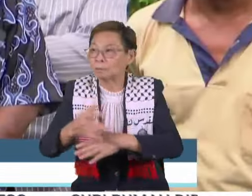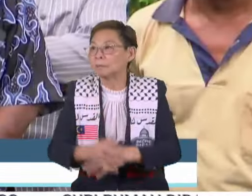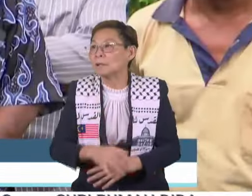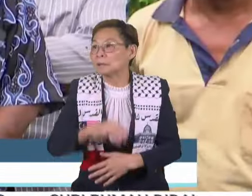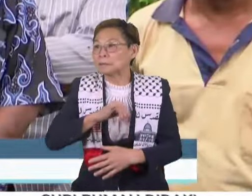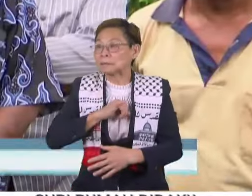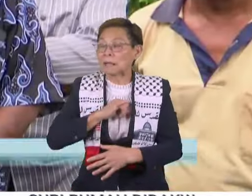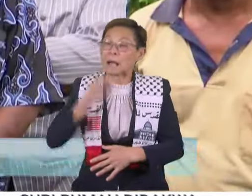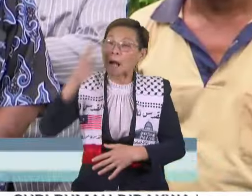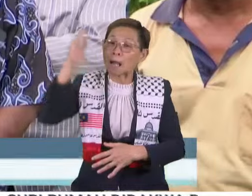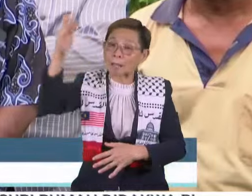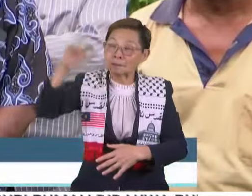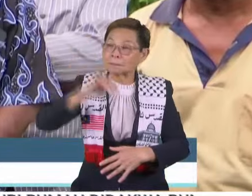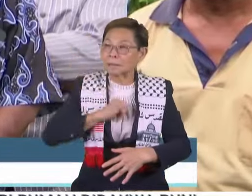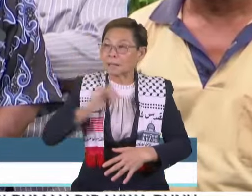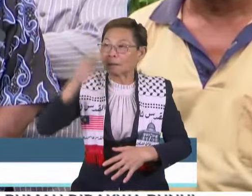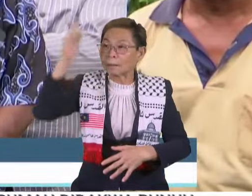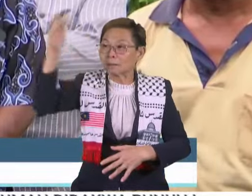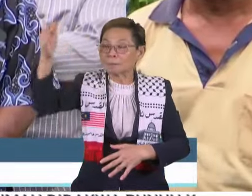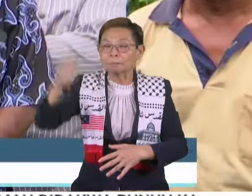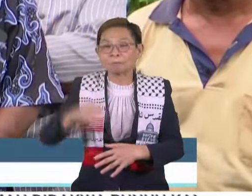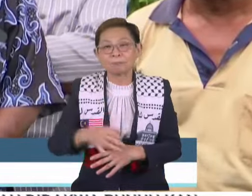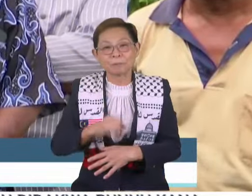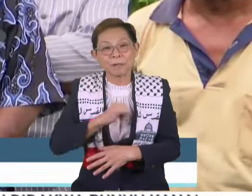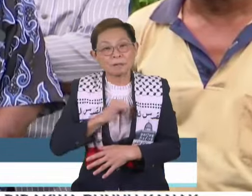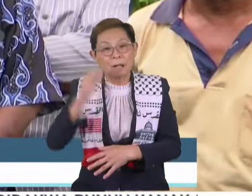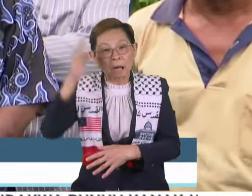Dan saya akan membuat